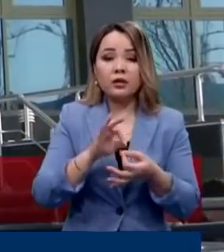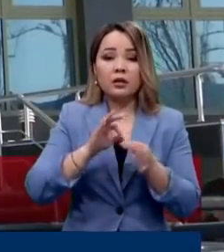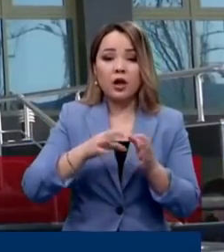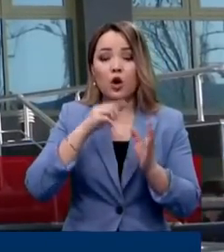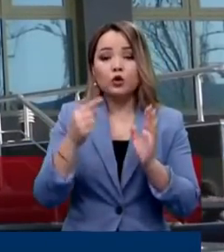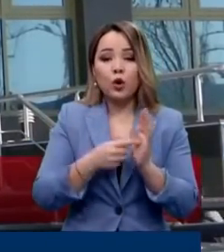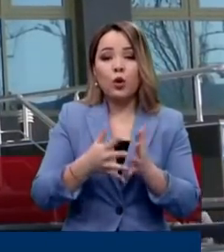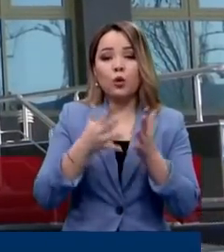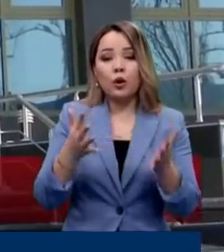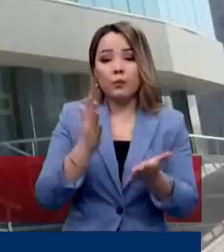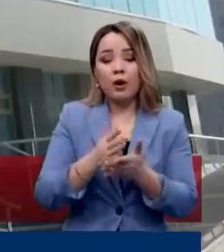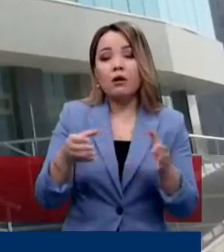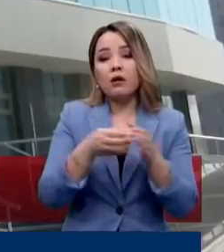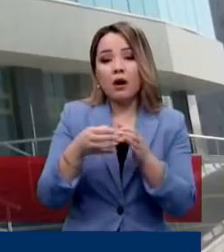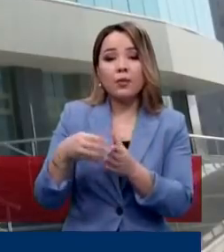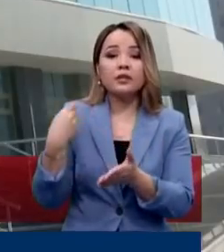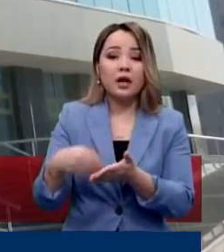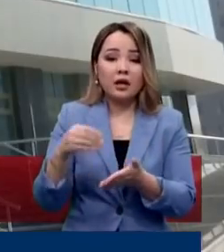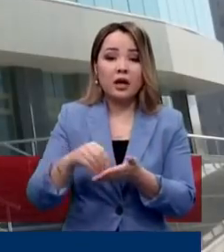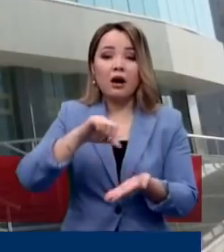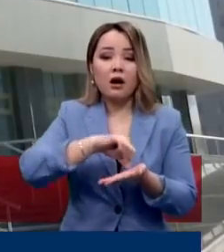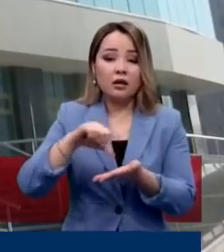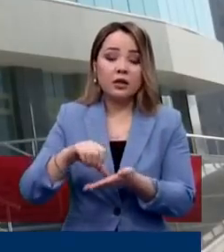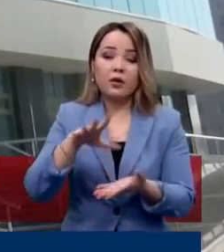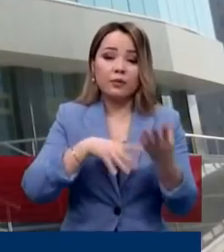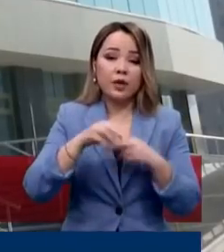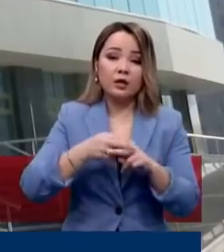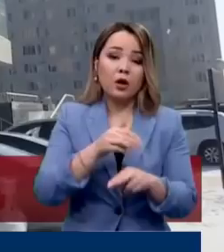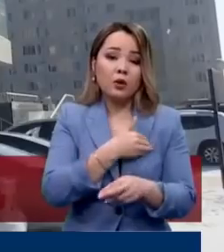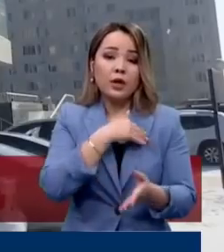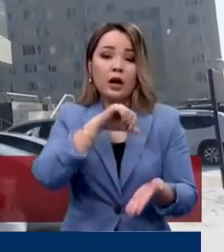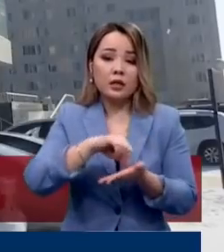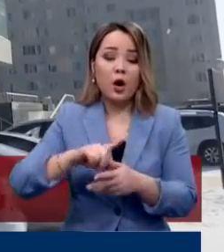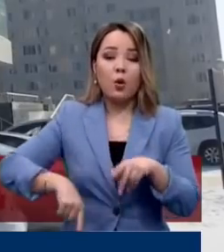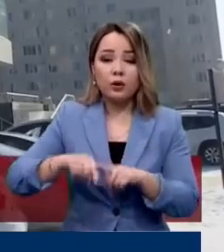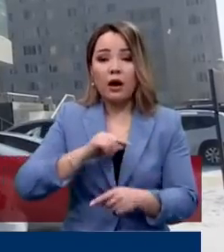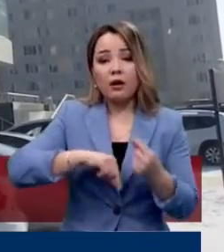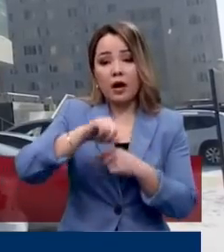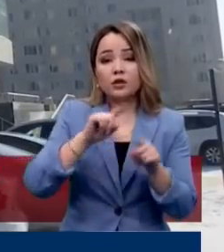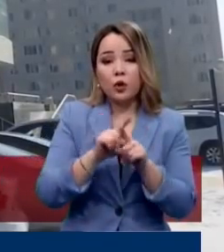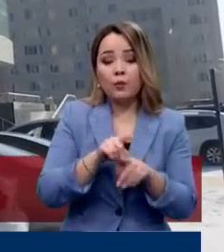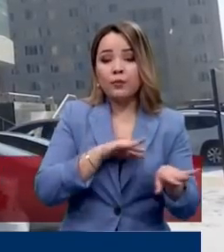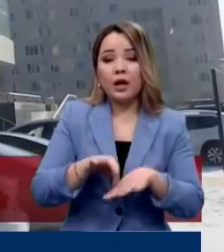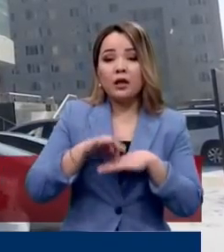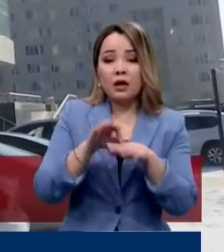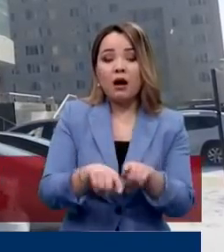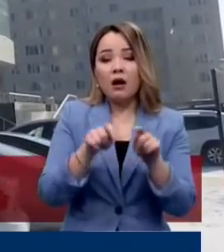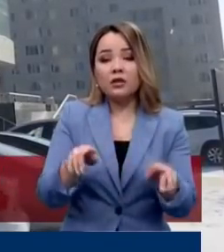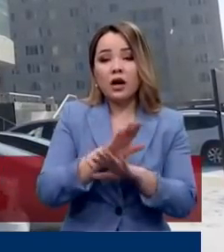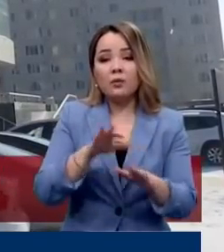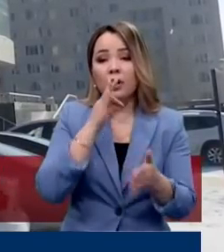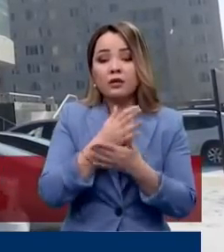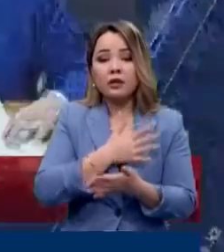қордаланған сұрақ көп. Компанияның сатып алуларына қатысып жүрген және қатысқысы келетін отандық кәсіпкерлерді процестің ашық